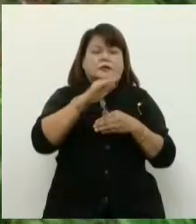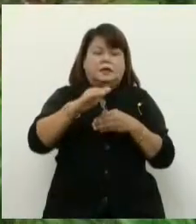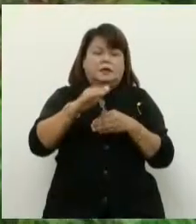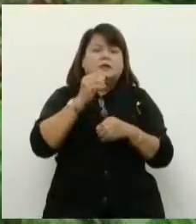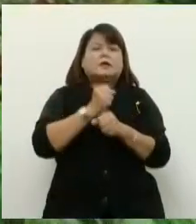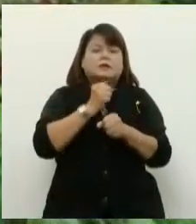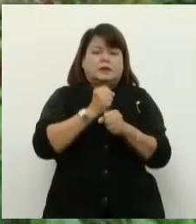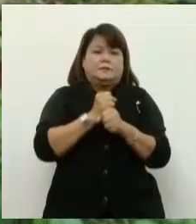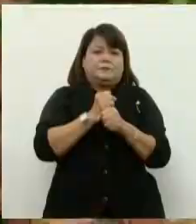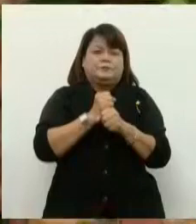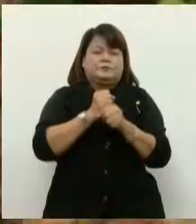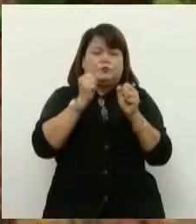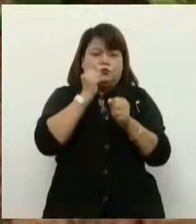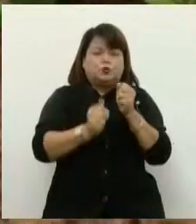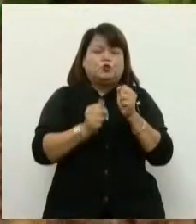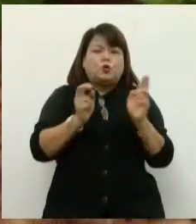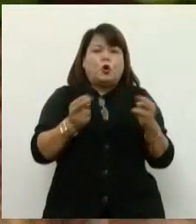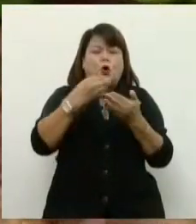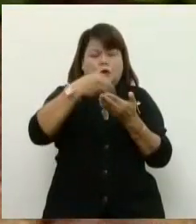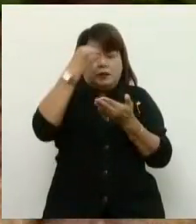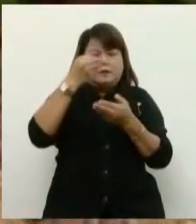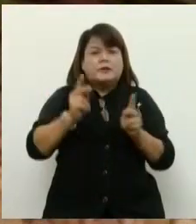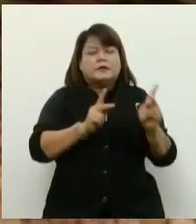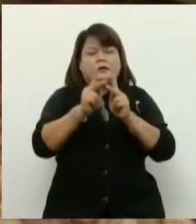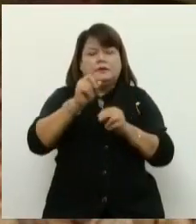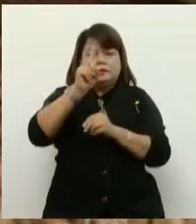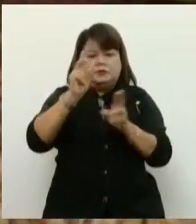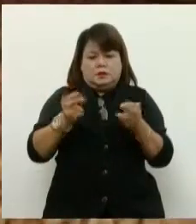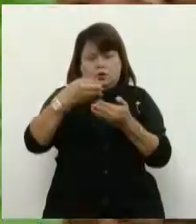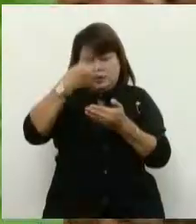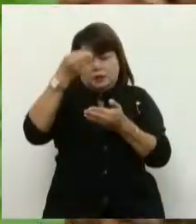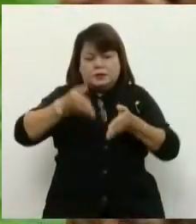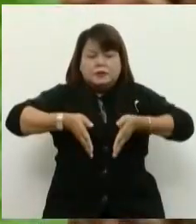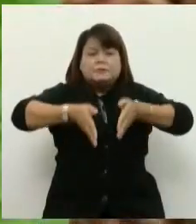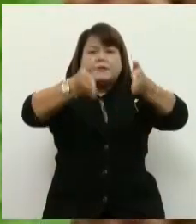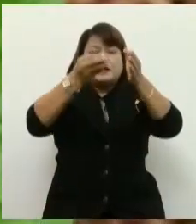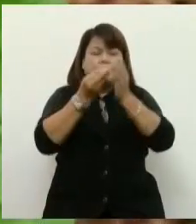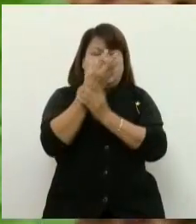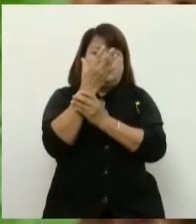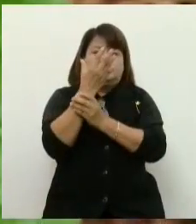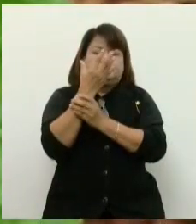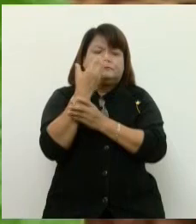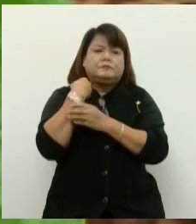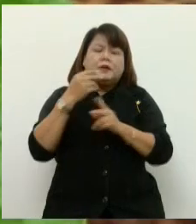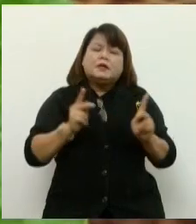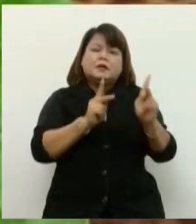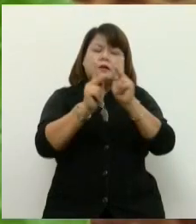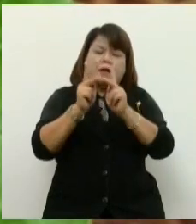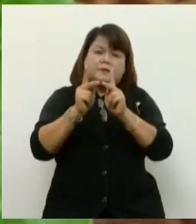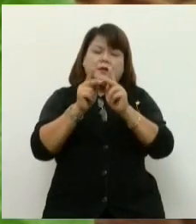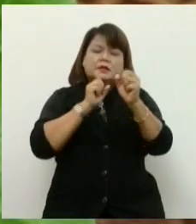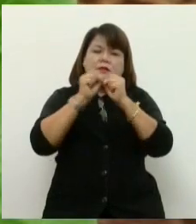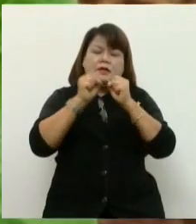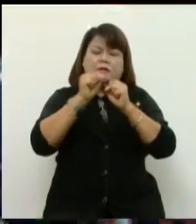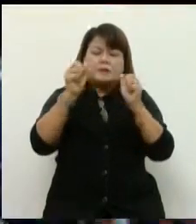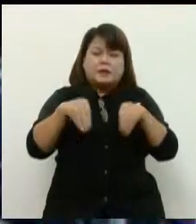ำเนินทุกห้องเรียนนะครับเราเรียกว่ากิจกรรม1ห้องเรียน1แปลงผักครับมีกิจกรรมที่สื่อสารไปยัง